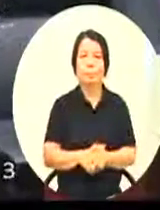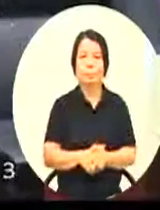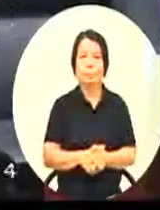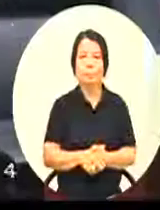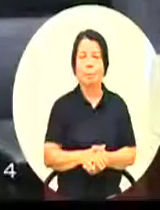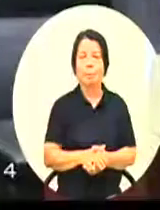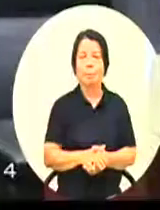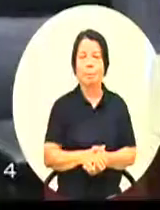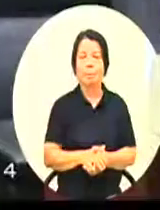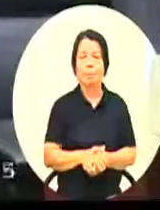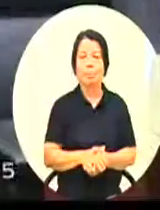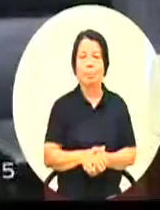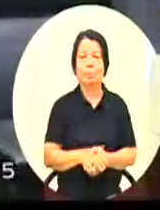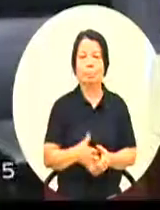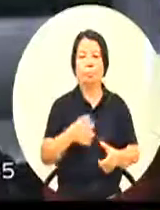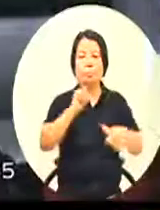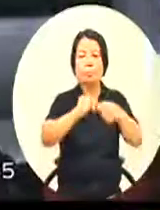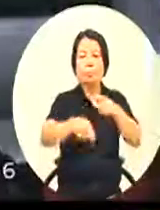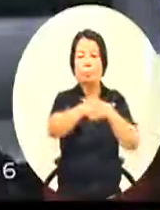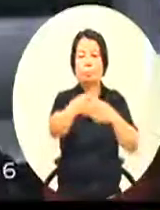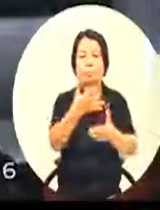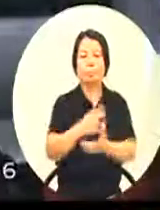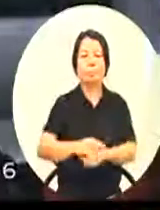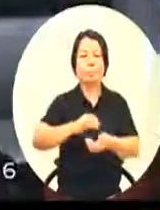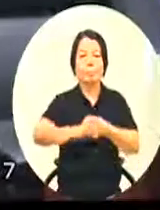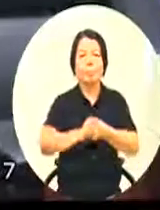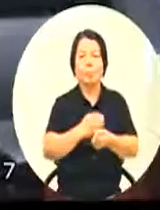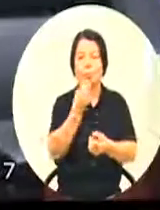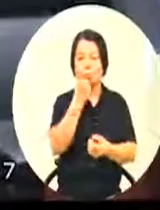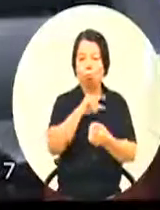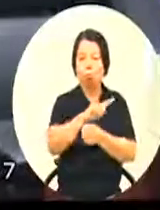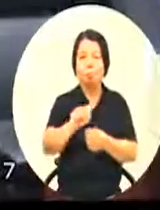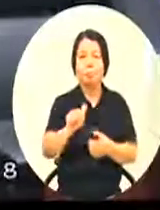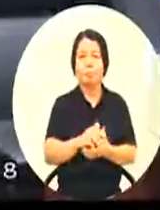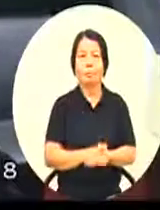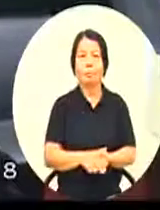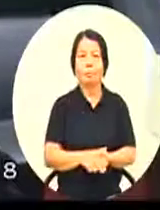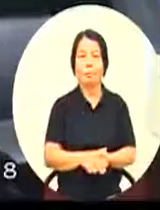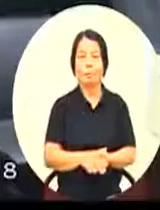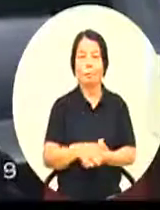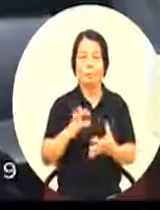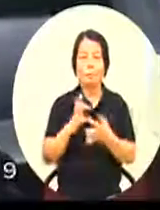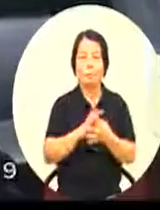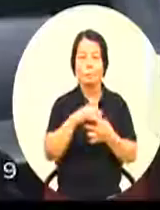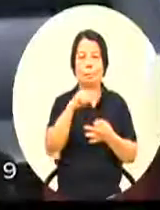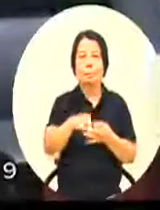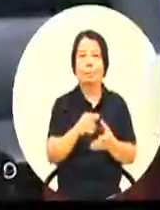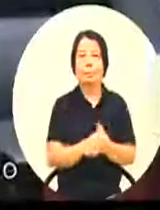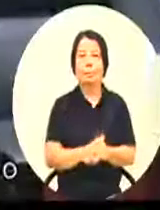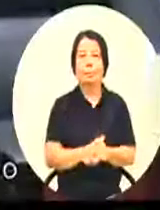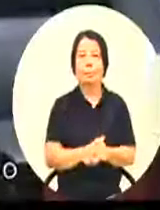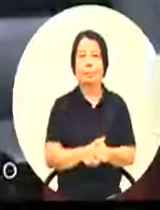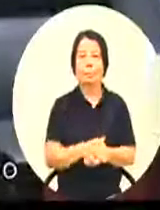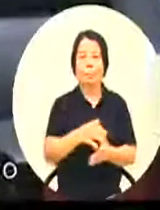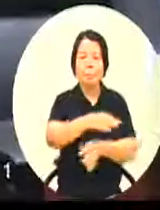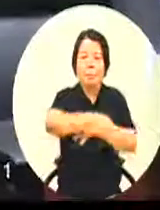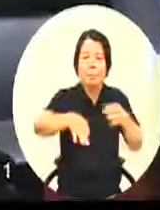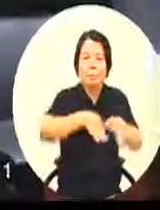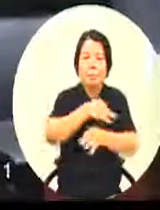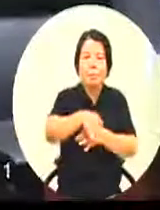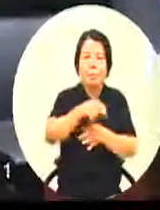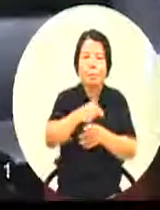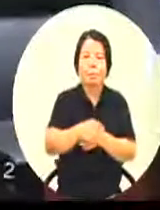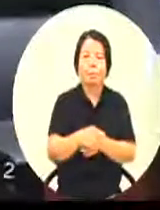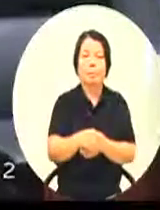交给了那个厂商来帮我们决定我们的食物，对不对？所以这一个在这个经济循环里